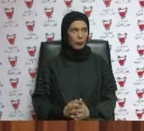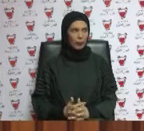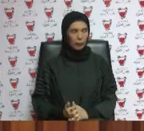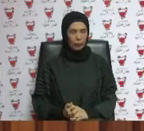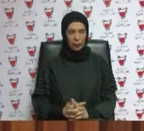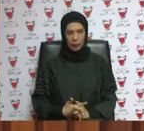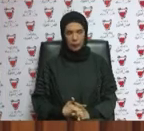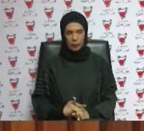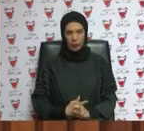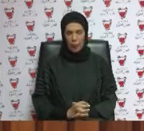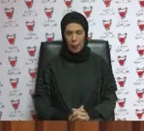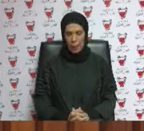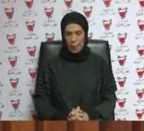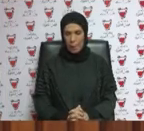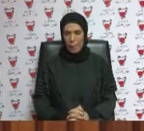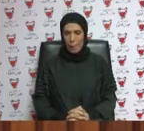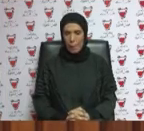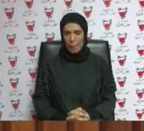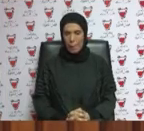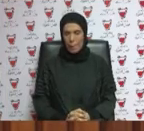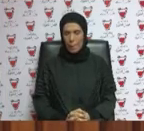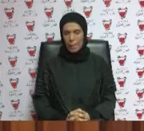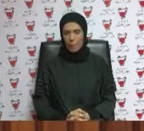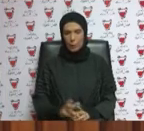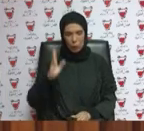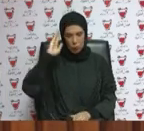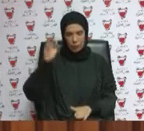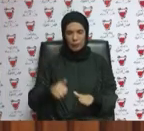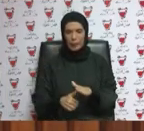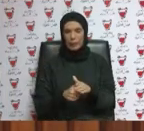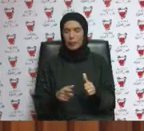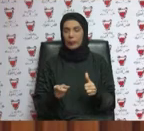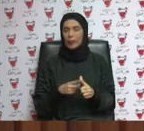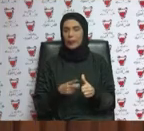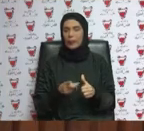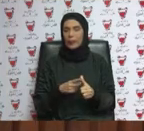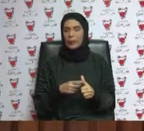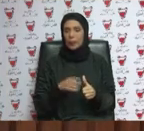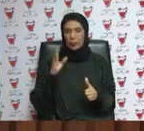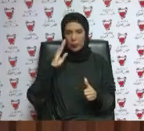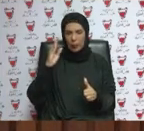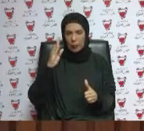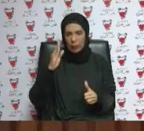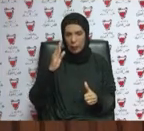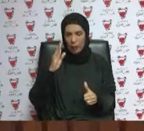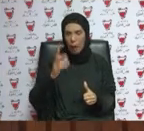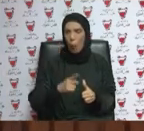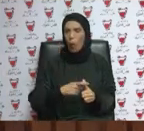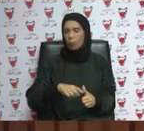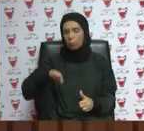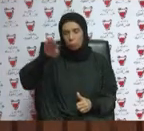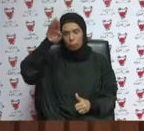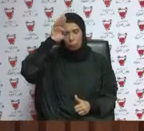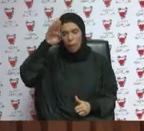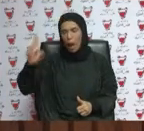تفضل. شكرا. شكرا معي الرئيس. بداية شكر لجلالة الملك أولا على